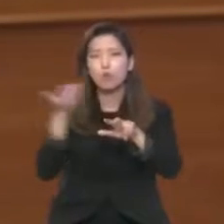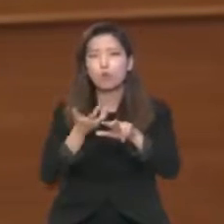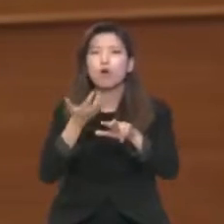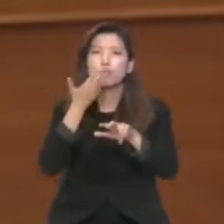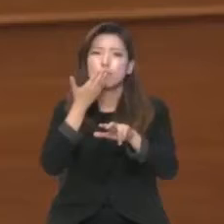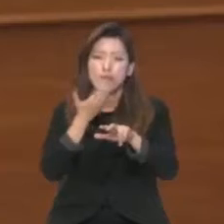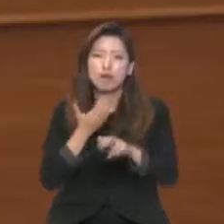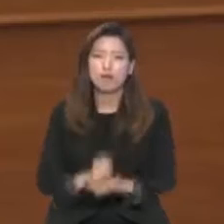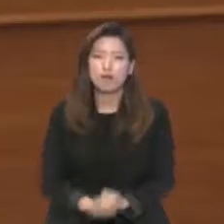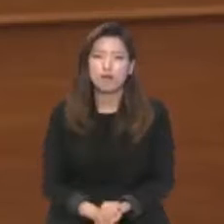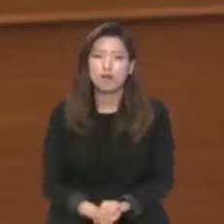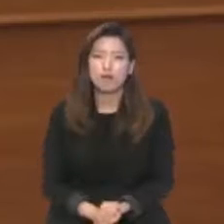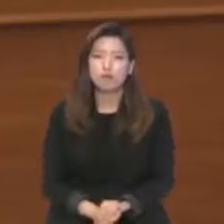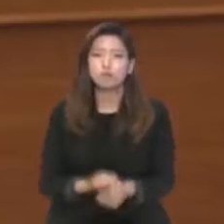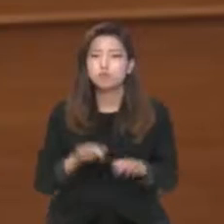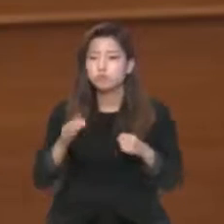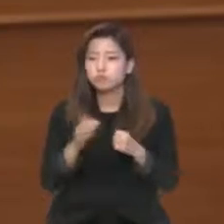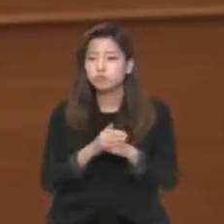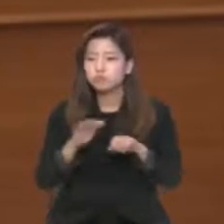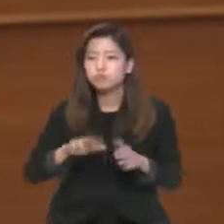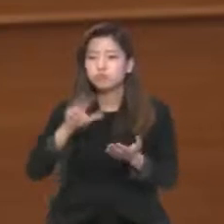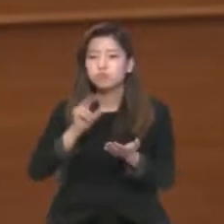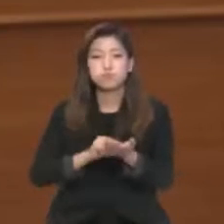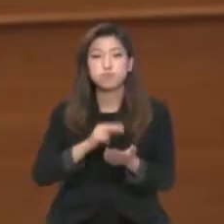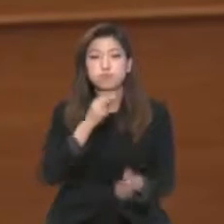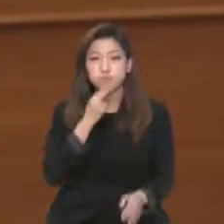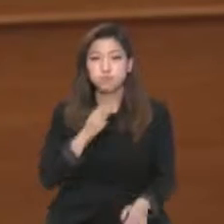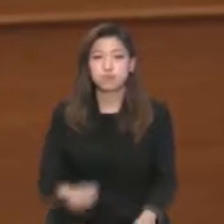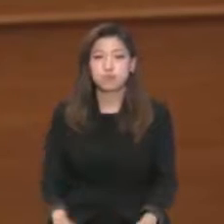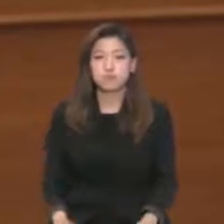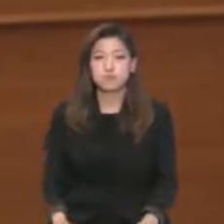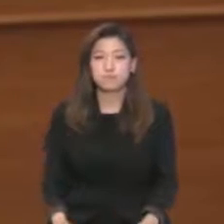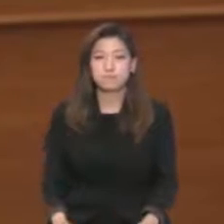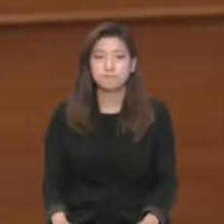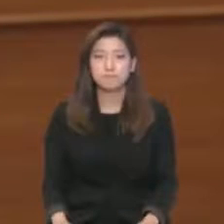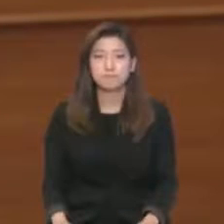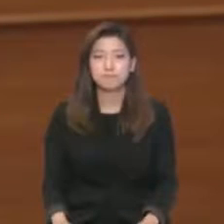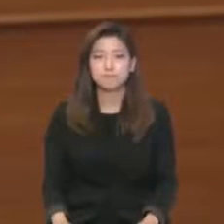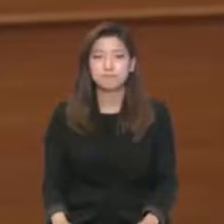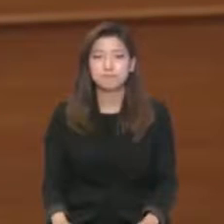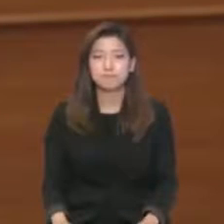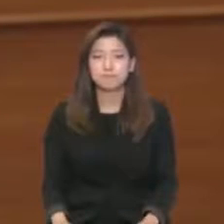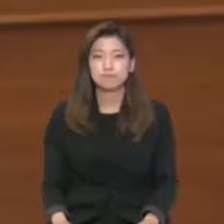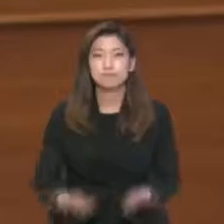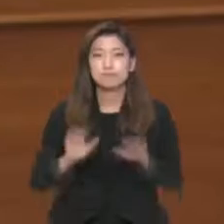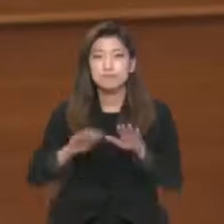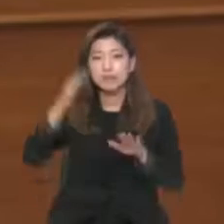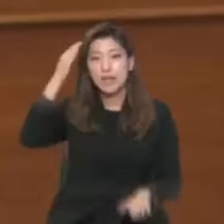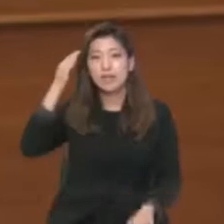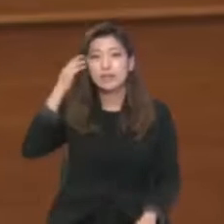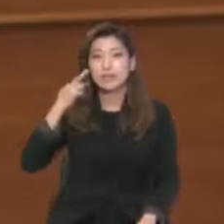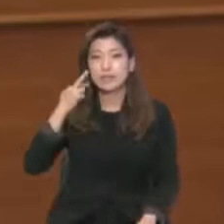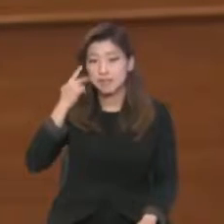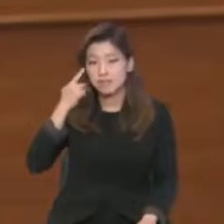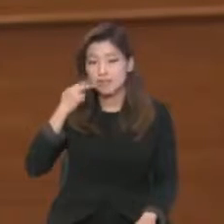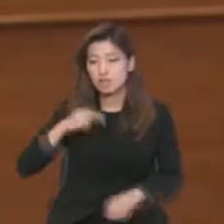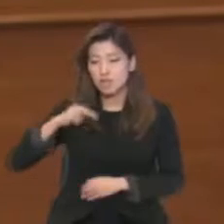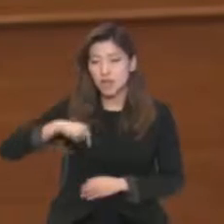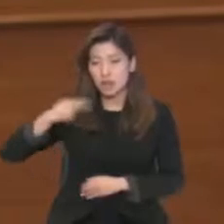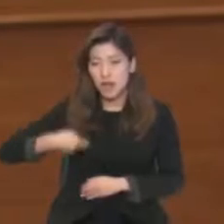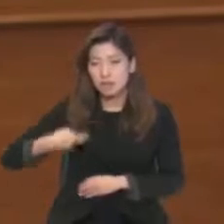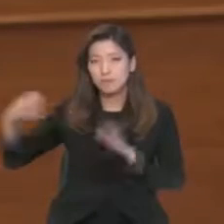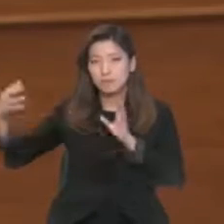생각하고 뭐 저는 문제가 없다고 생각이 됩니다. 왜 그러냐 하면은 현재와 같은 연합사 체제와 같은 미래 연합사인데